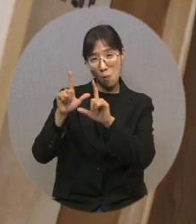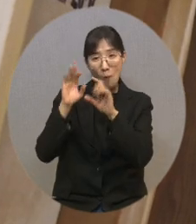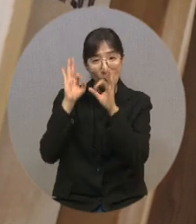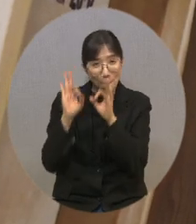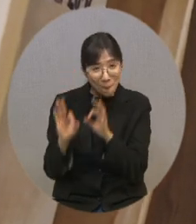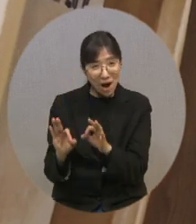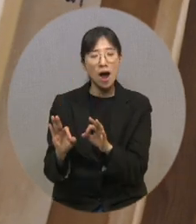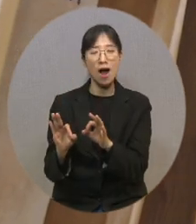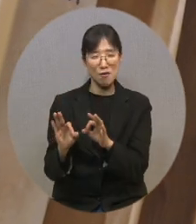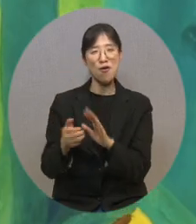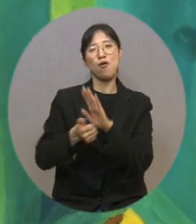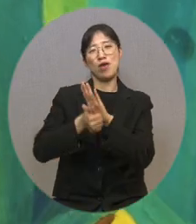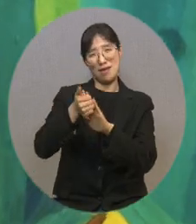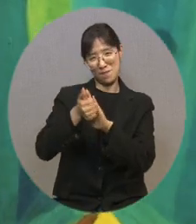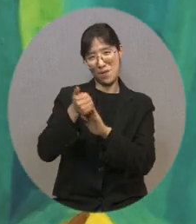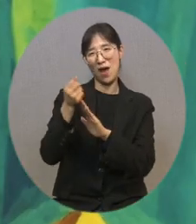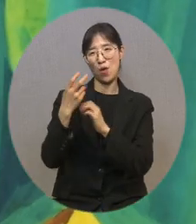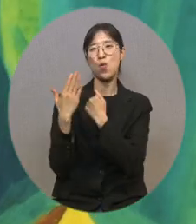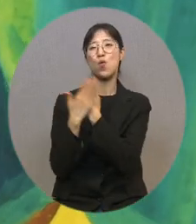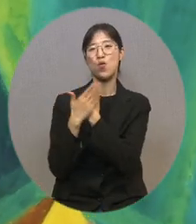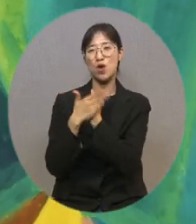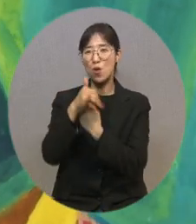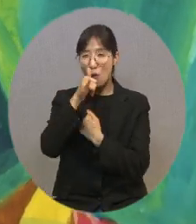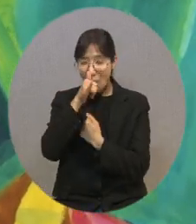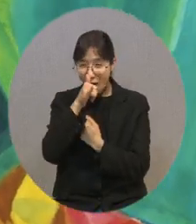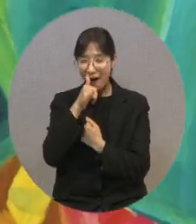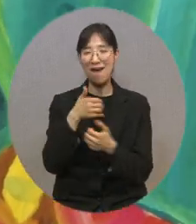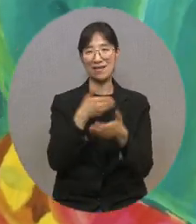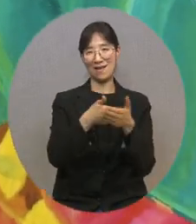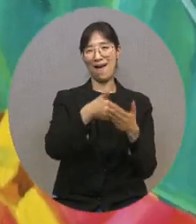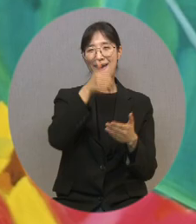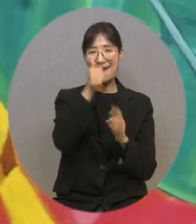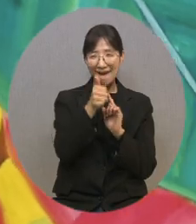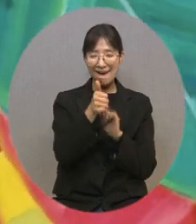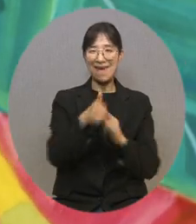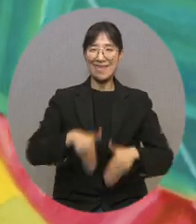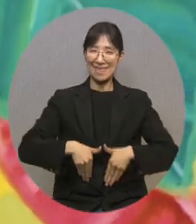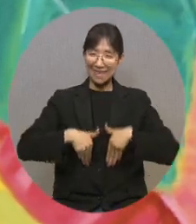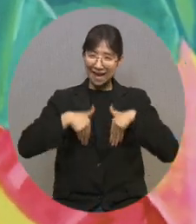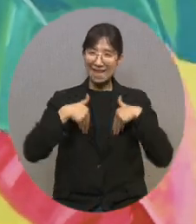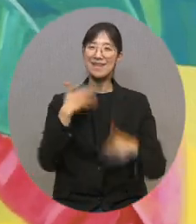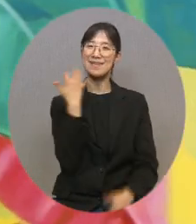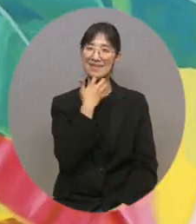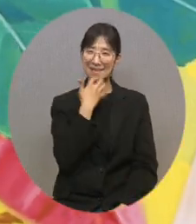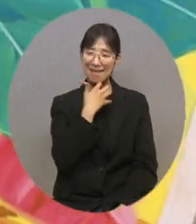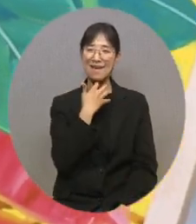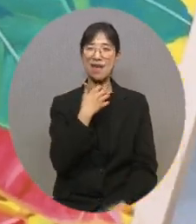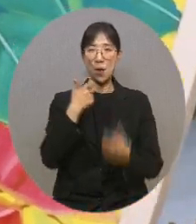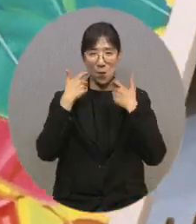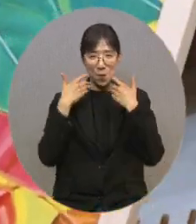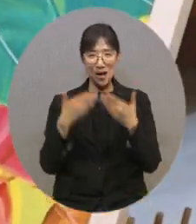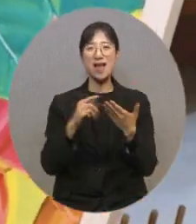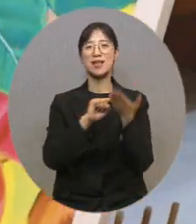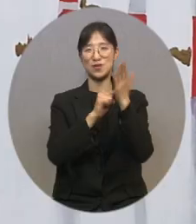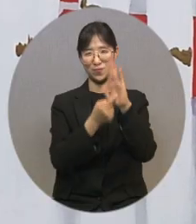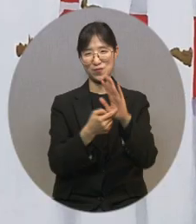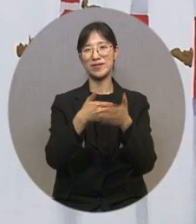느낀 희망과 위로를 작가만의 따뜻하고 선명한 색채로 표현하고